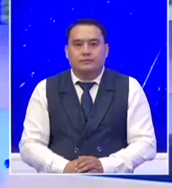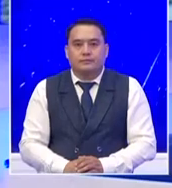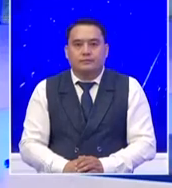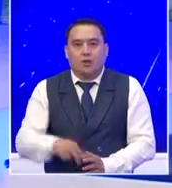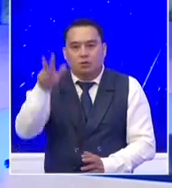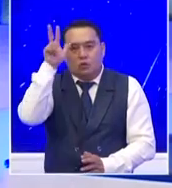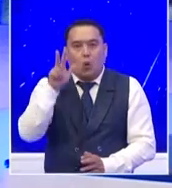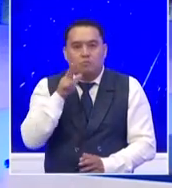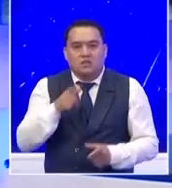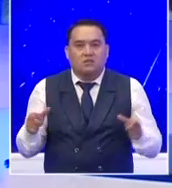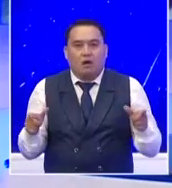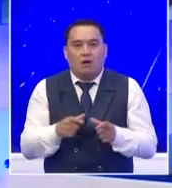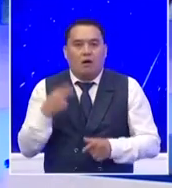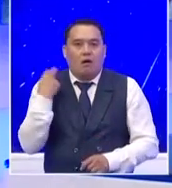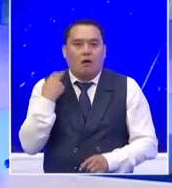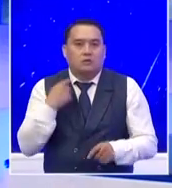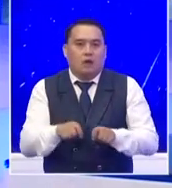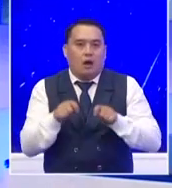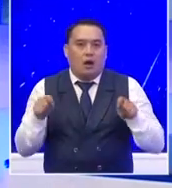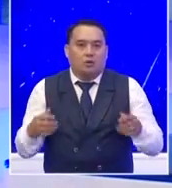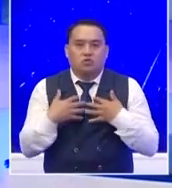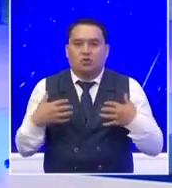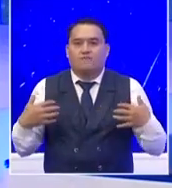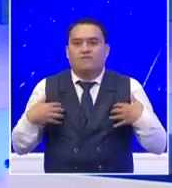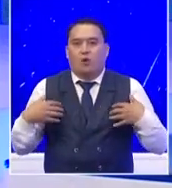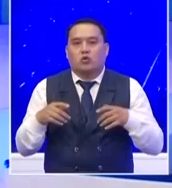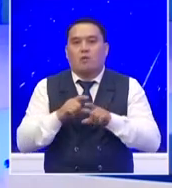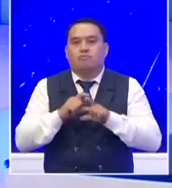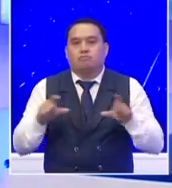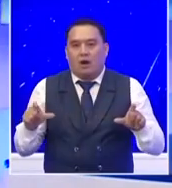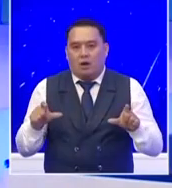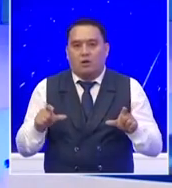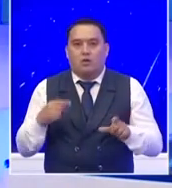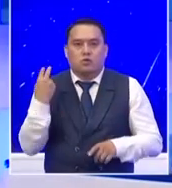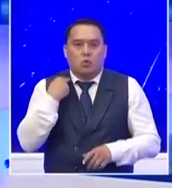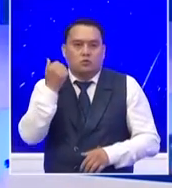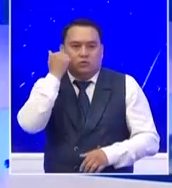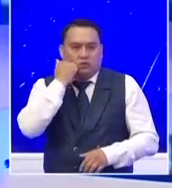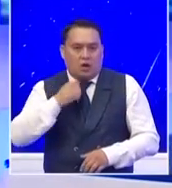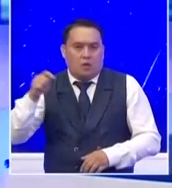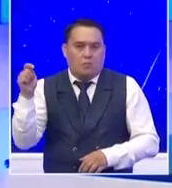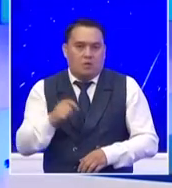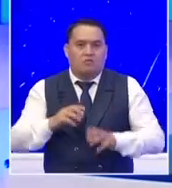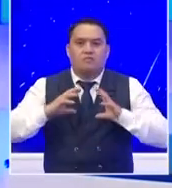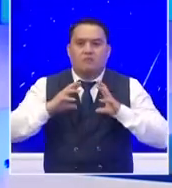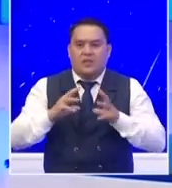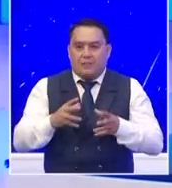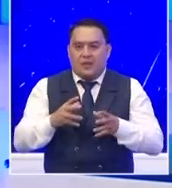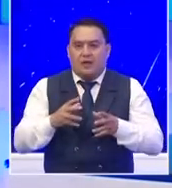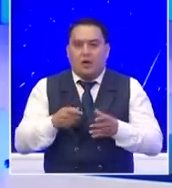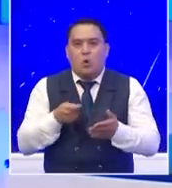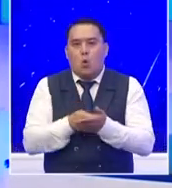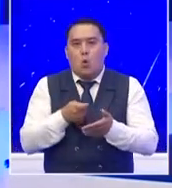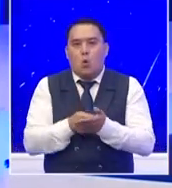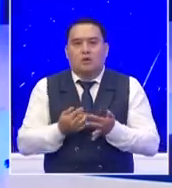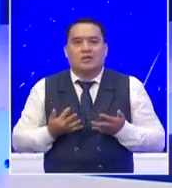После трехмесячного карантина в Англии открылись зоопарки. Лондонский зоопарк – один из самых старых и посещаемых в мире. На корм